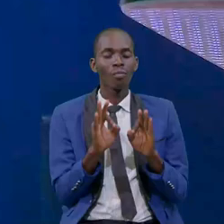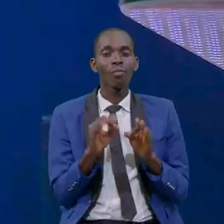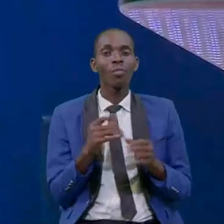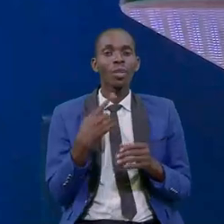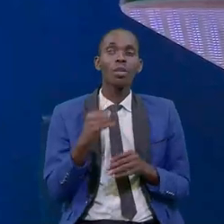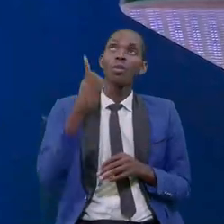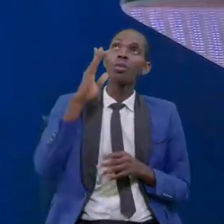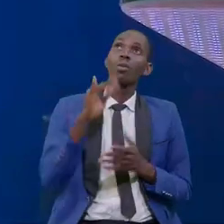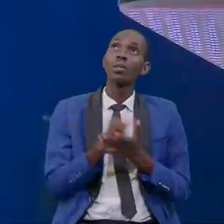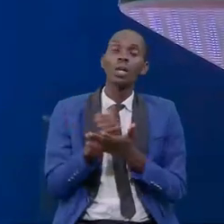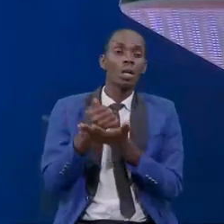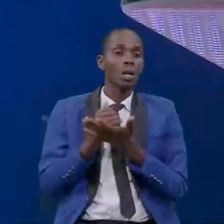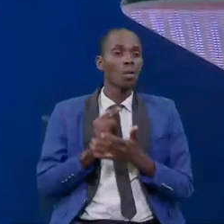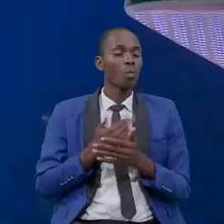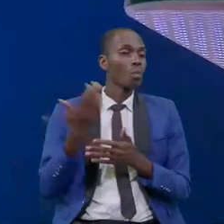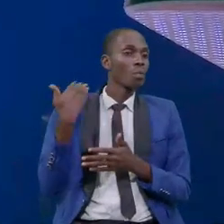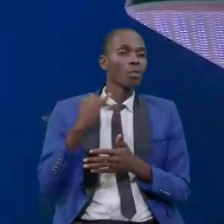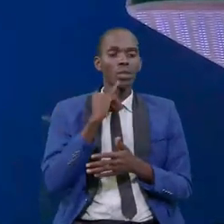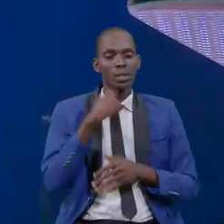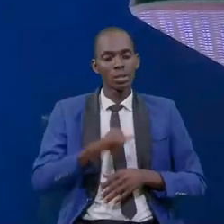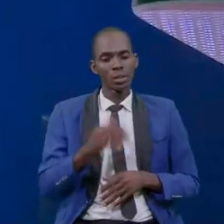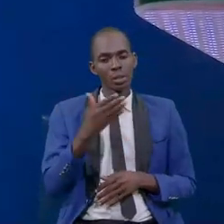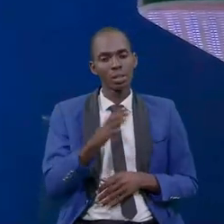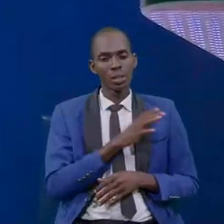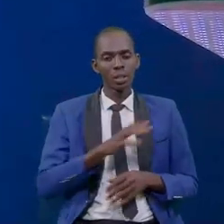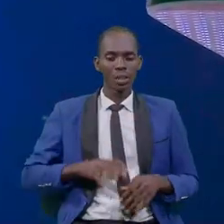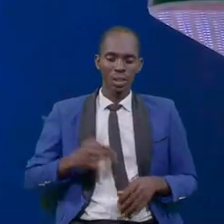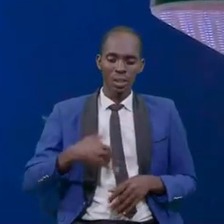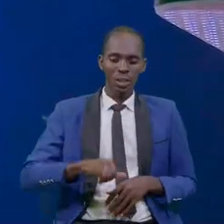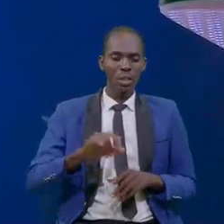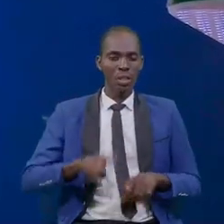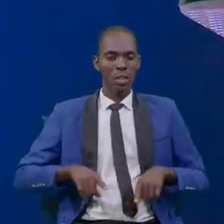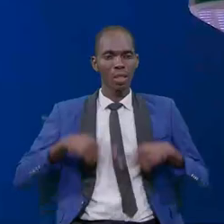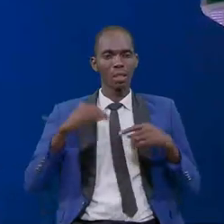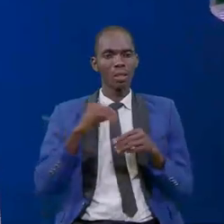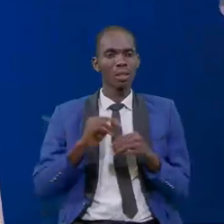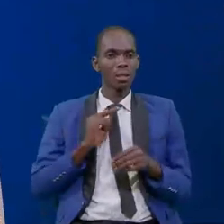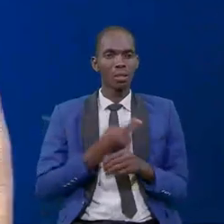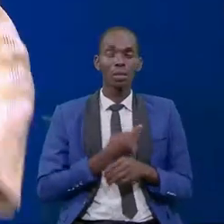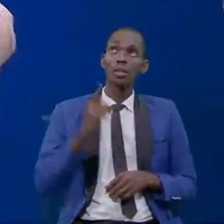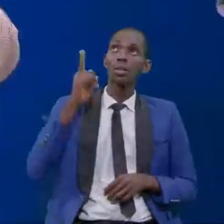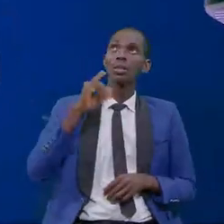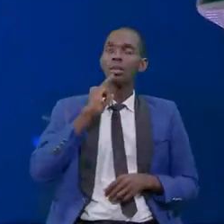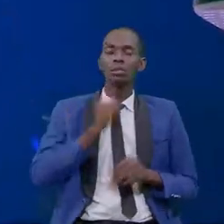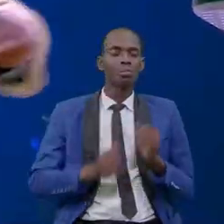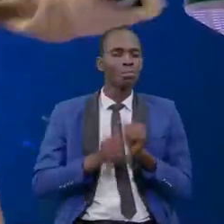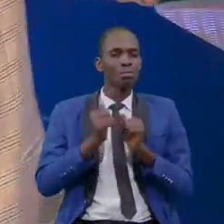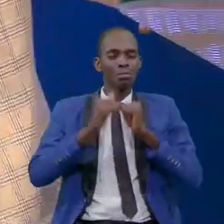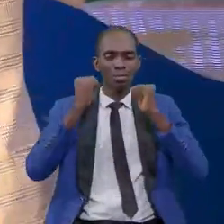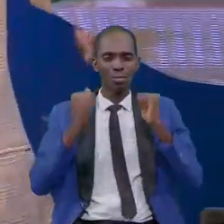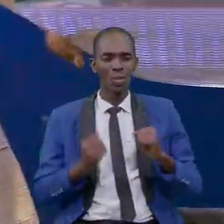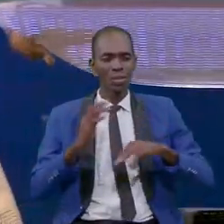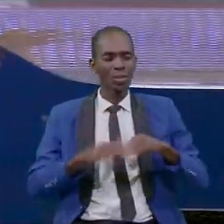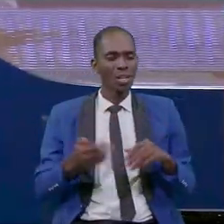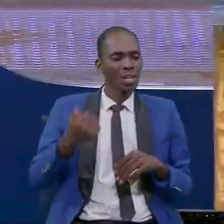Le Dieu qui nous a aidés les premières années est toujours là. Le Christ qui vivait en nous est toujours là. Il vit